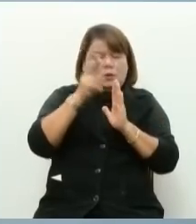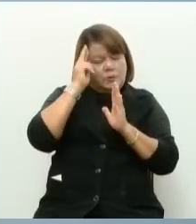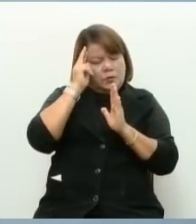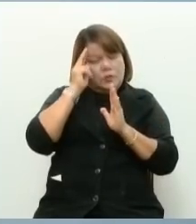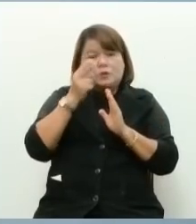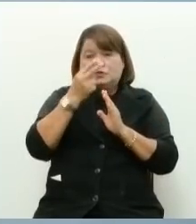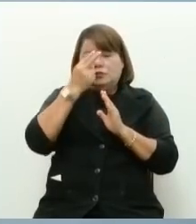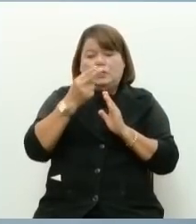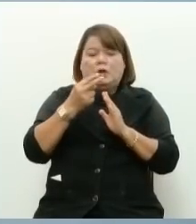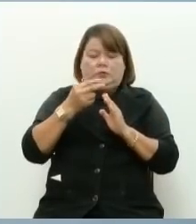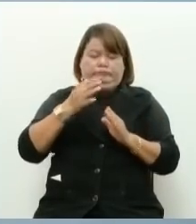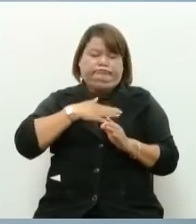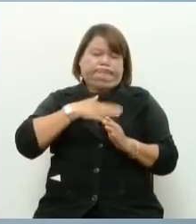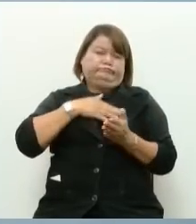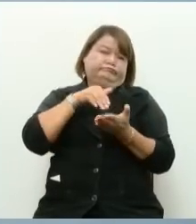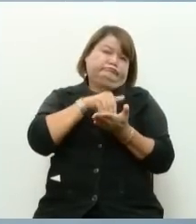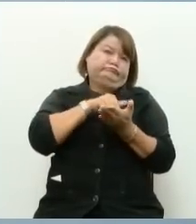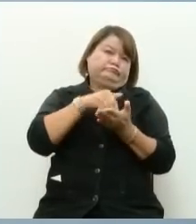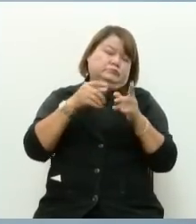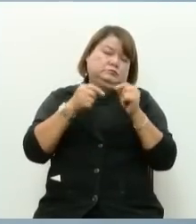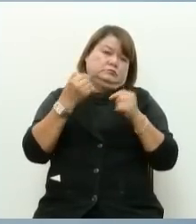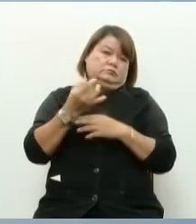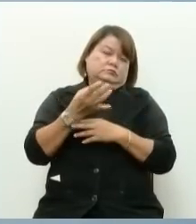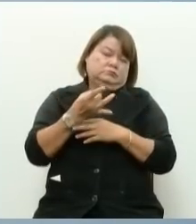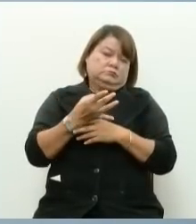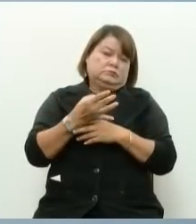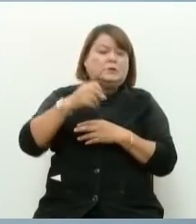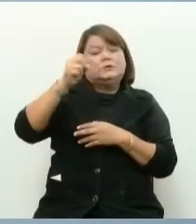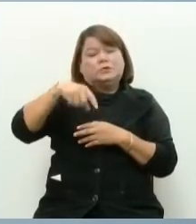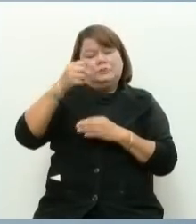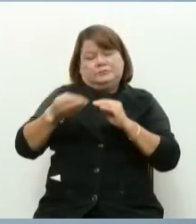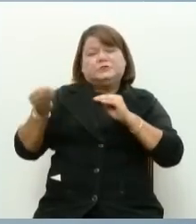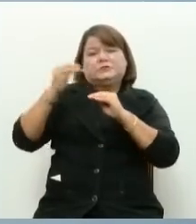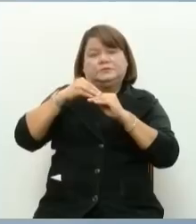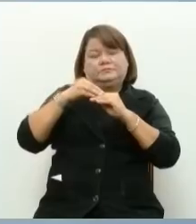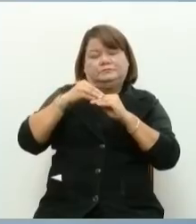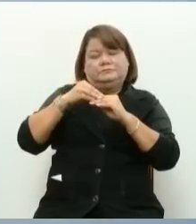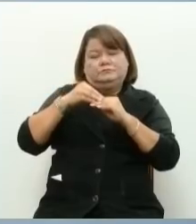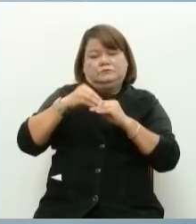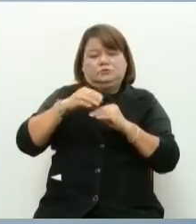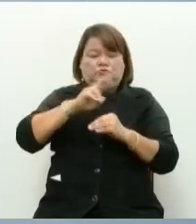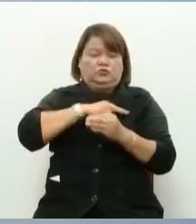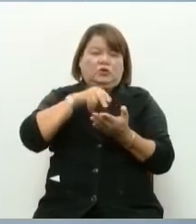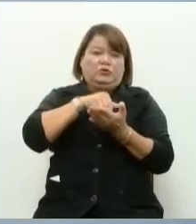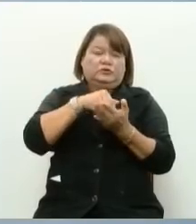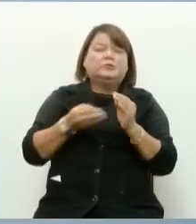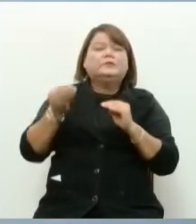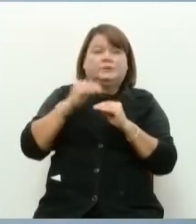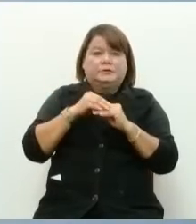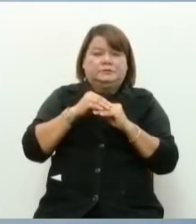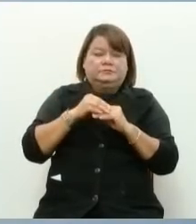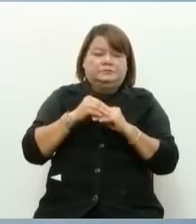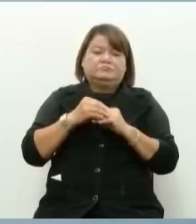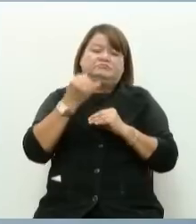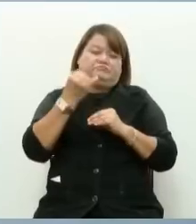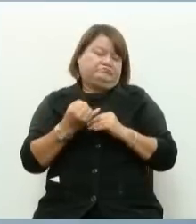องรู้ว่าจุดอ่อนของตนเองคือเรื่องอะไรก็ต้องไปซ่อมไปเสริมไปเติมในส่วนที่ตนเองอ่อนไม่ใช่ไปบอกว่าที่ไม่ได้เพราะจุดอ่อนตรงนี้ให้